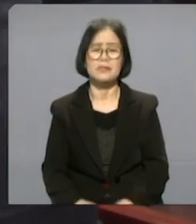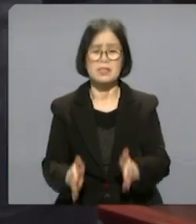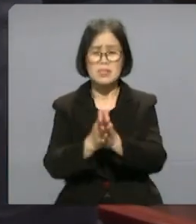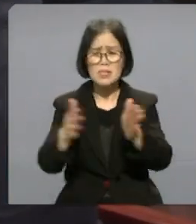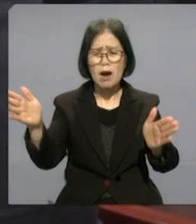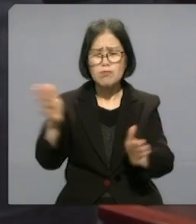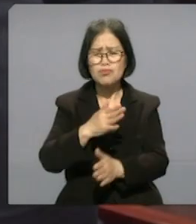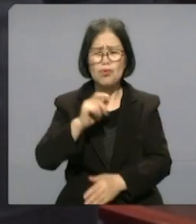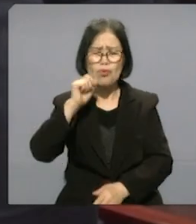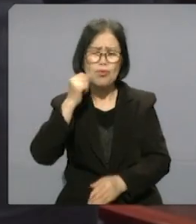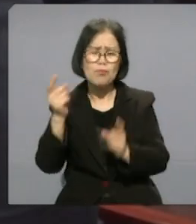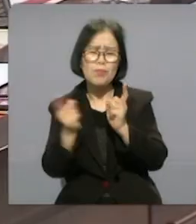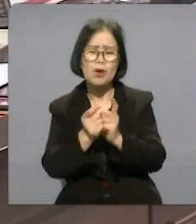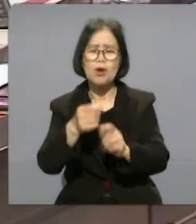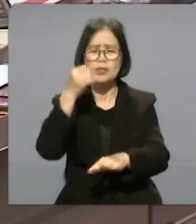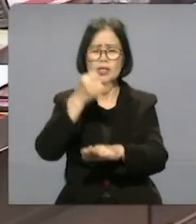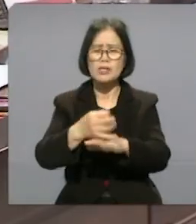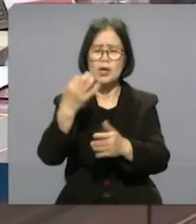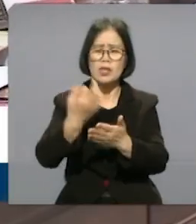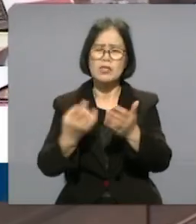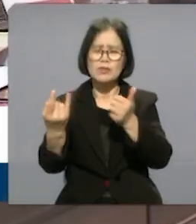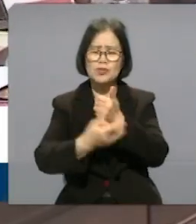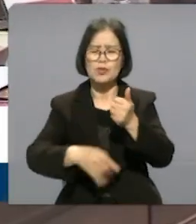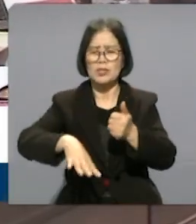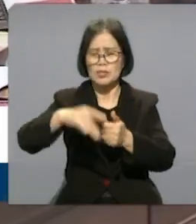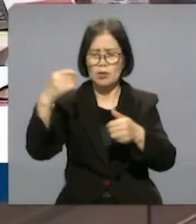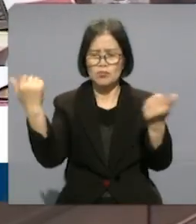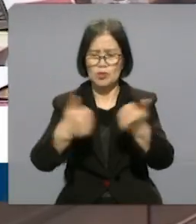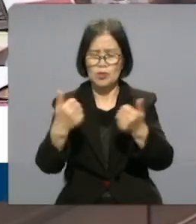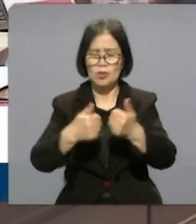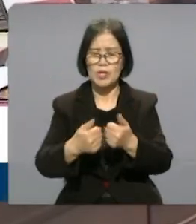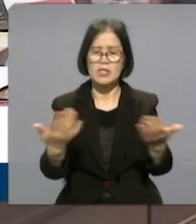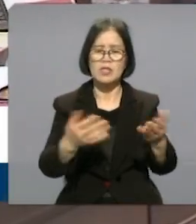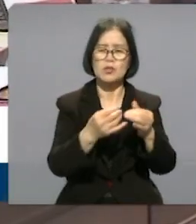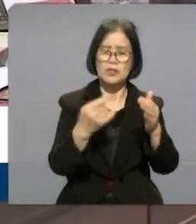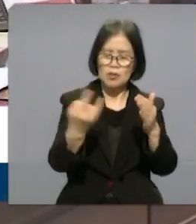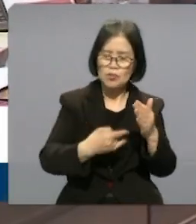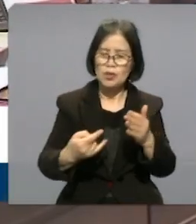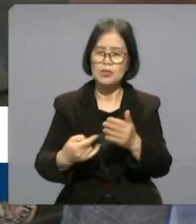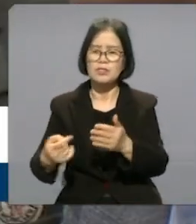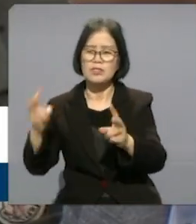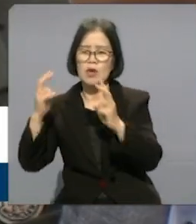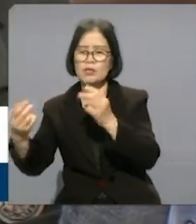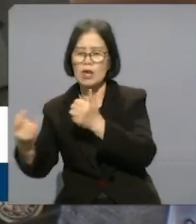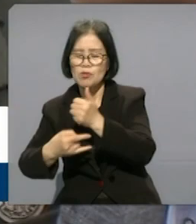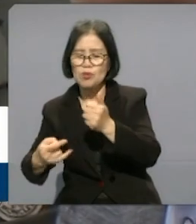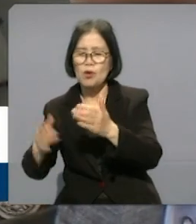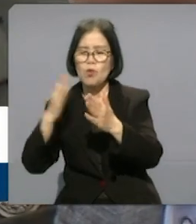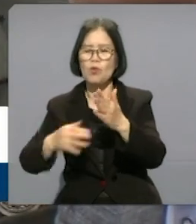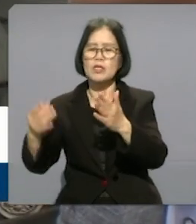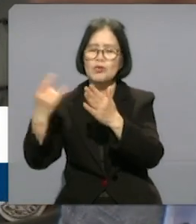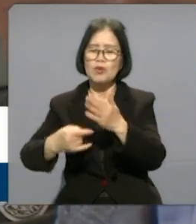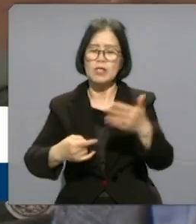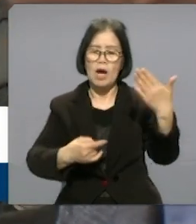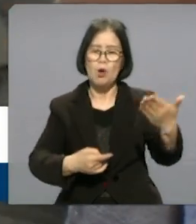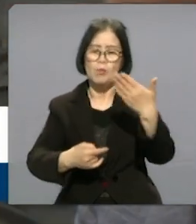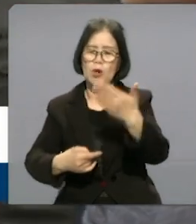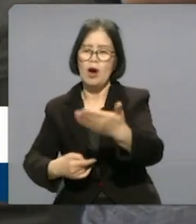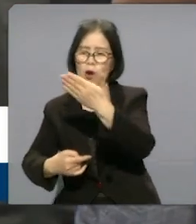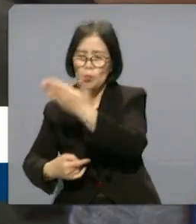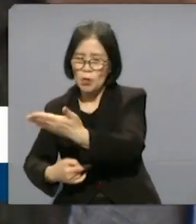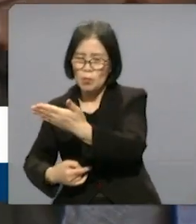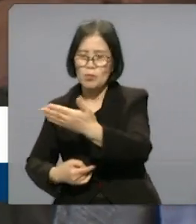시작부터 진통을 겪은 최저임금위원회 첫 전원회의. 근로자위원과 사용자위원, 공익위원 각 9명씩